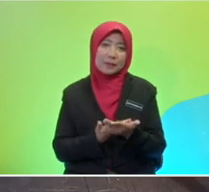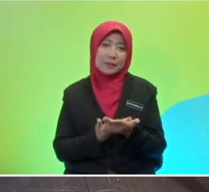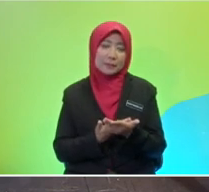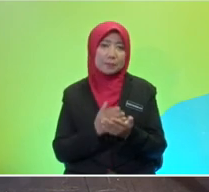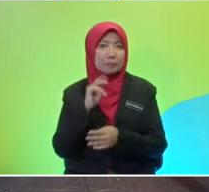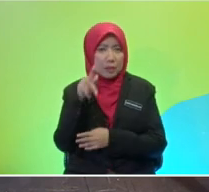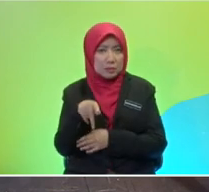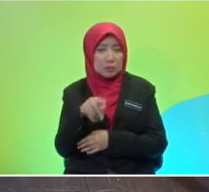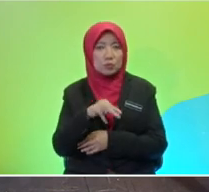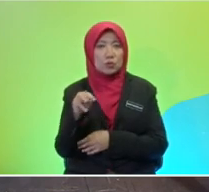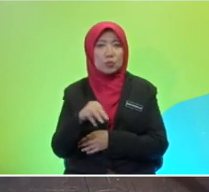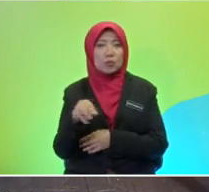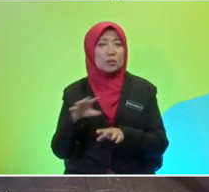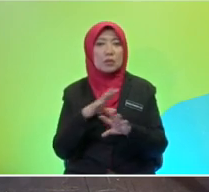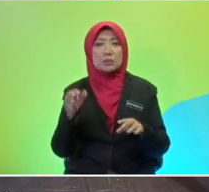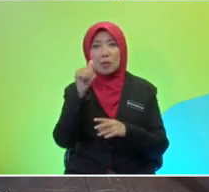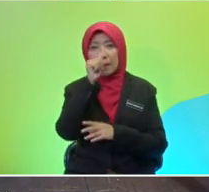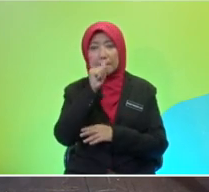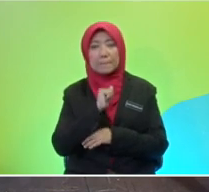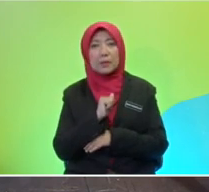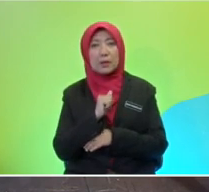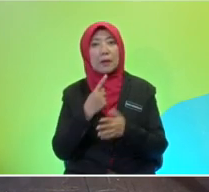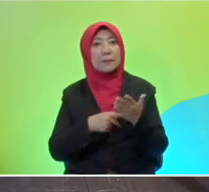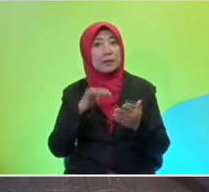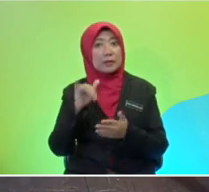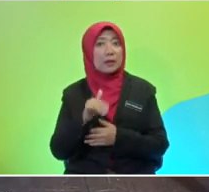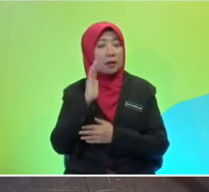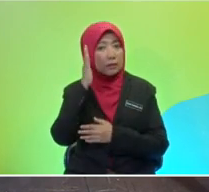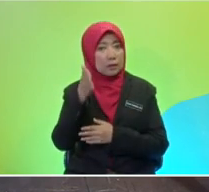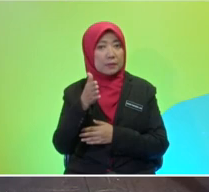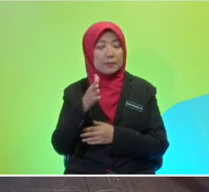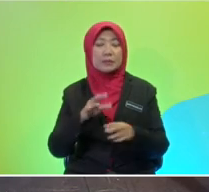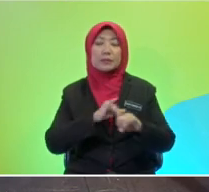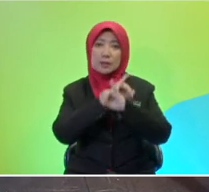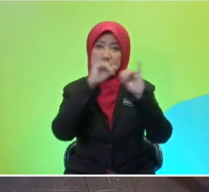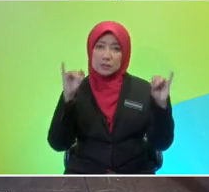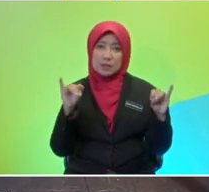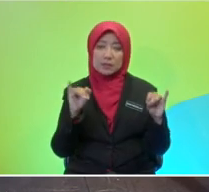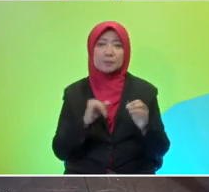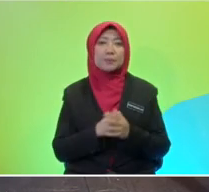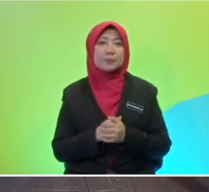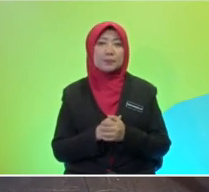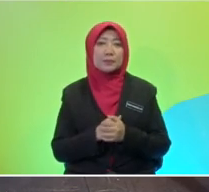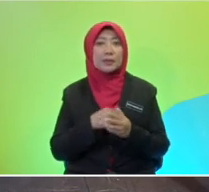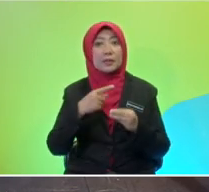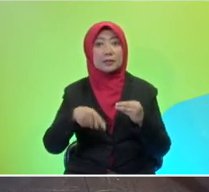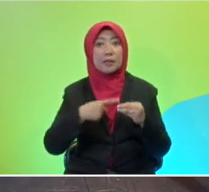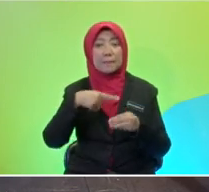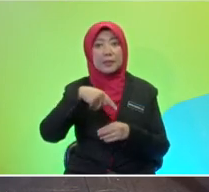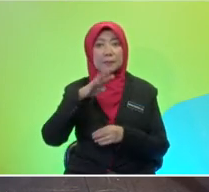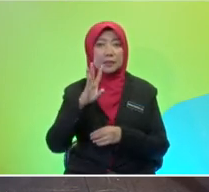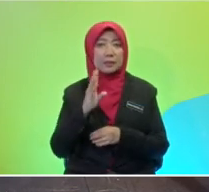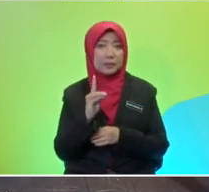ini murid-murid dan tak sabar dah apa yang akan eee diterangkan oleh cek gunung rizan mengenai PBD